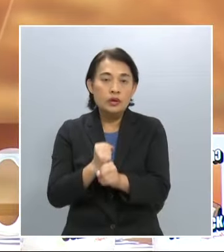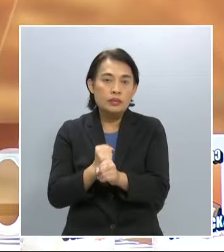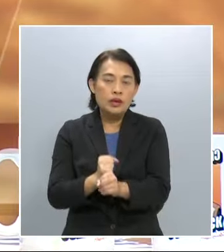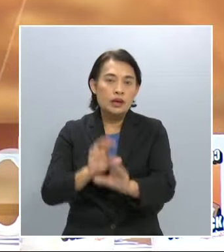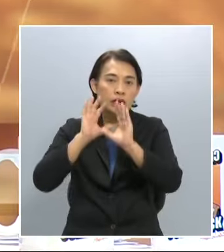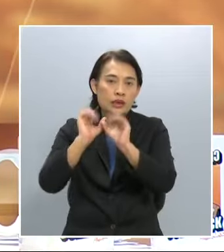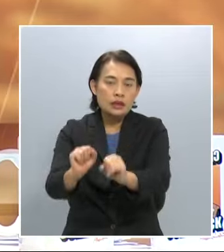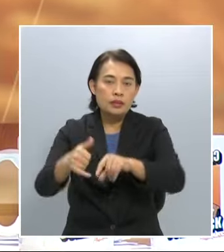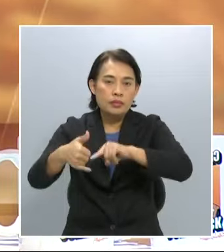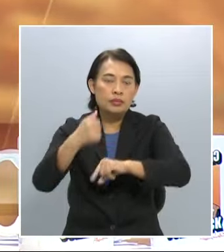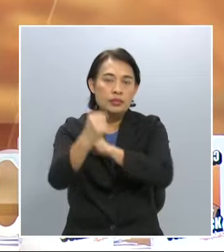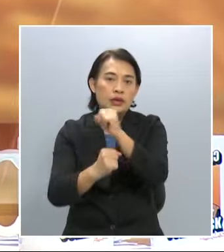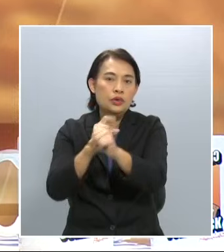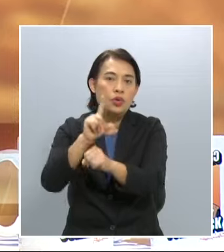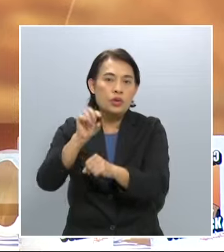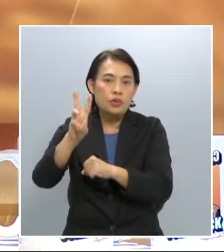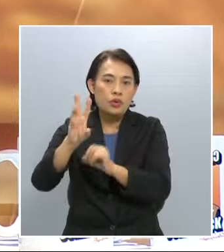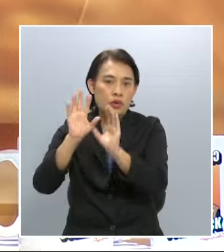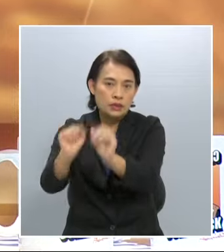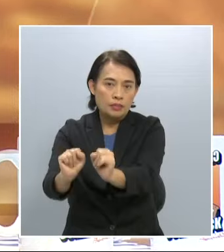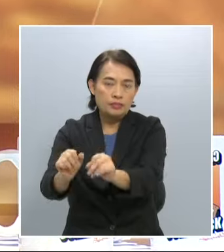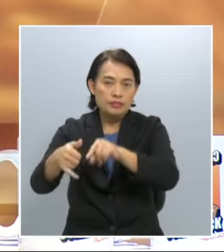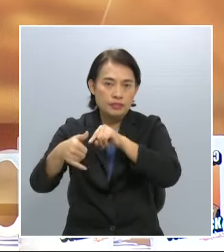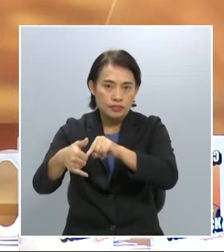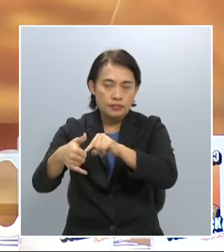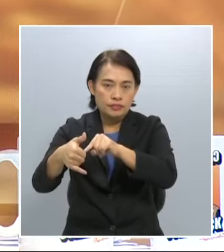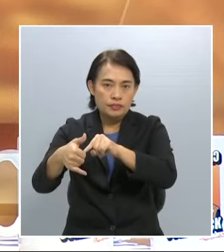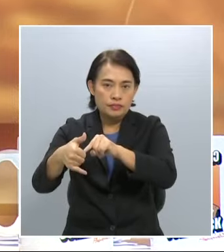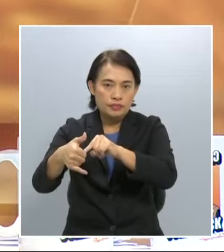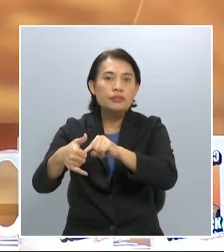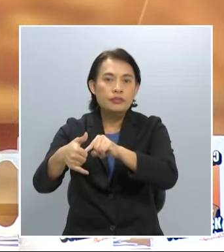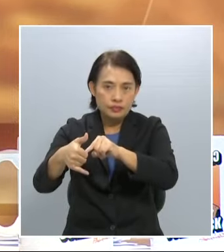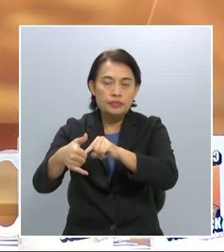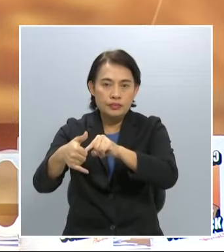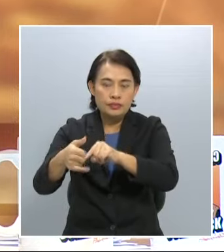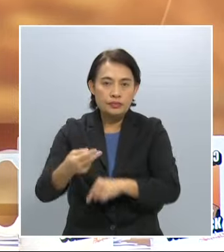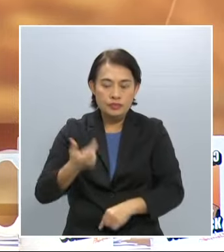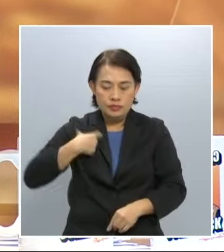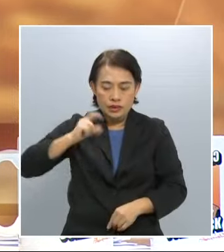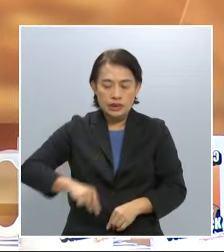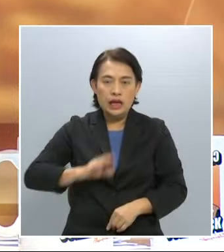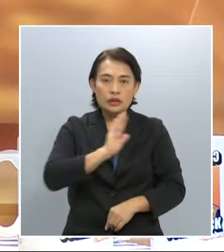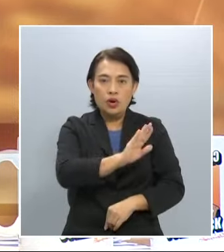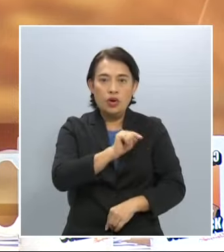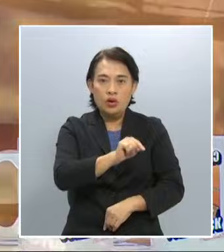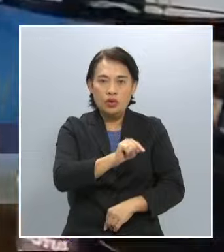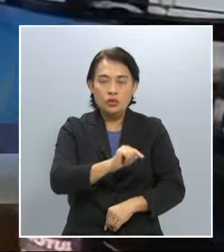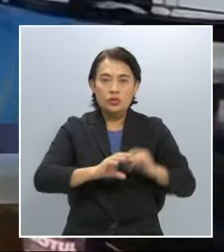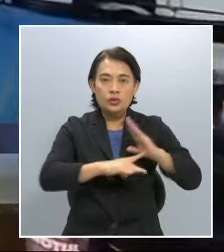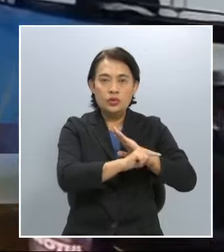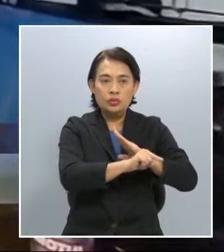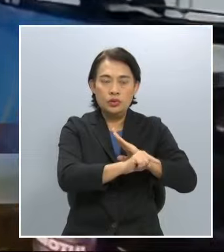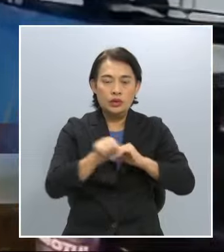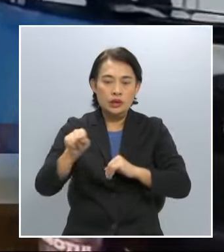ายุ26ปีตำรวจกองปราบจับกุมเลยหลังจากได้หมายศาลจังหวัดชลบุรีข้อหาทำร้ายร่างกาย